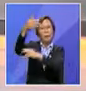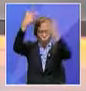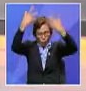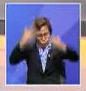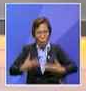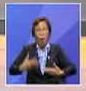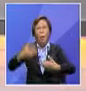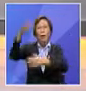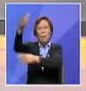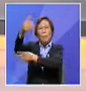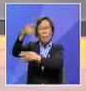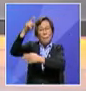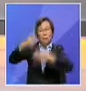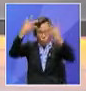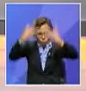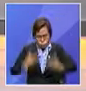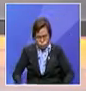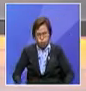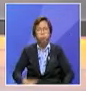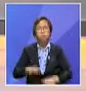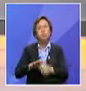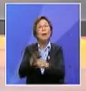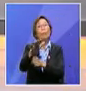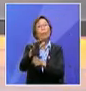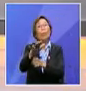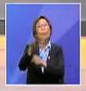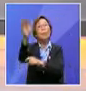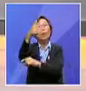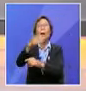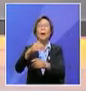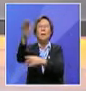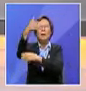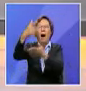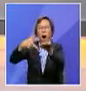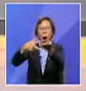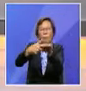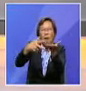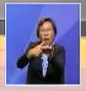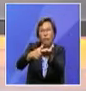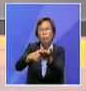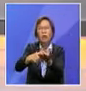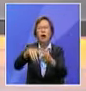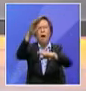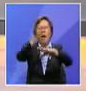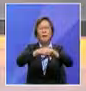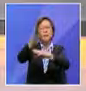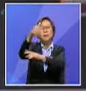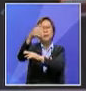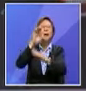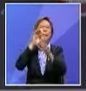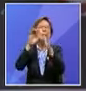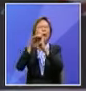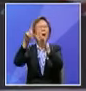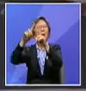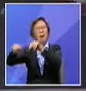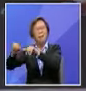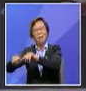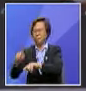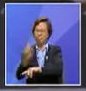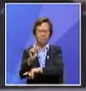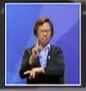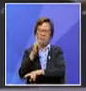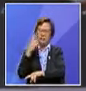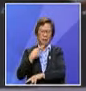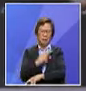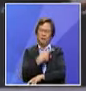penuh gambarnya? Secara penuh. Okay. Dia tak boleh bendera tu sekerat. Atas bendera ada gambar lambang lain. Yang itu kita